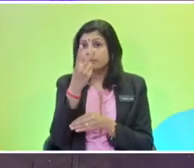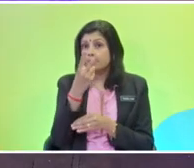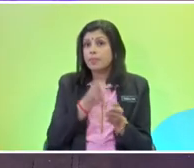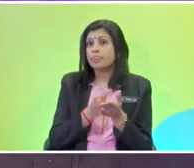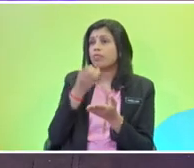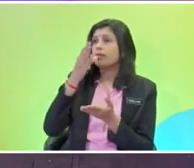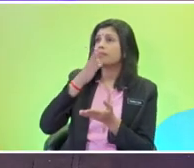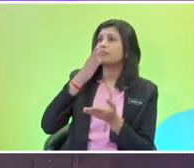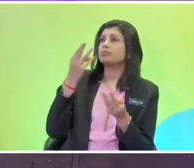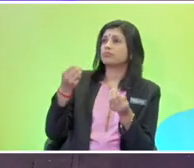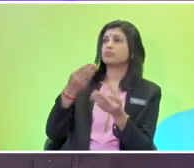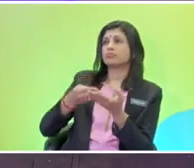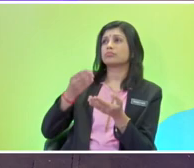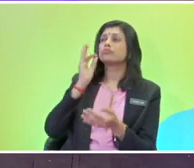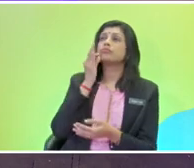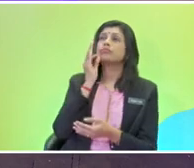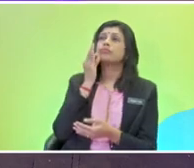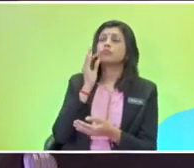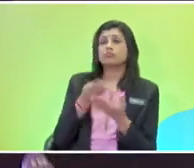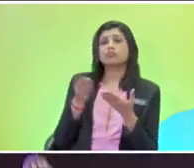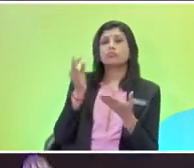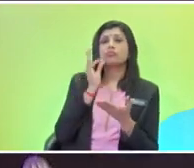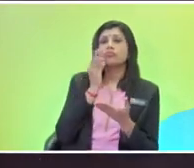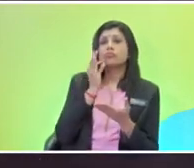Dan kita boleh buat salad buah. Sedap lah.